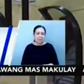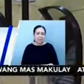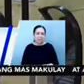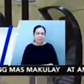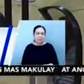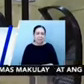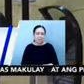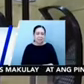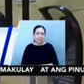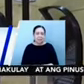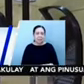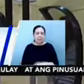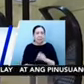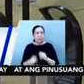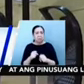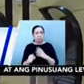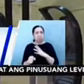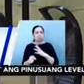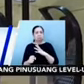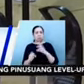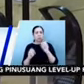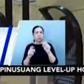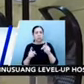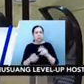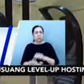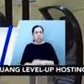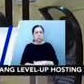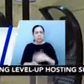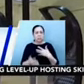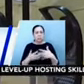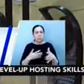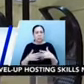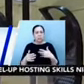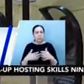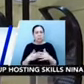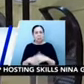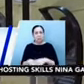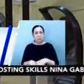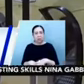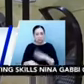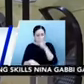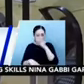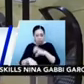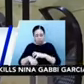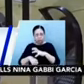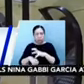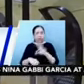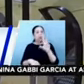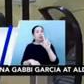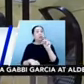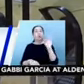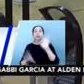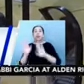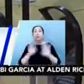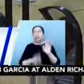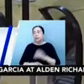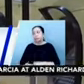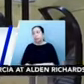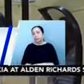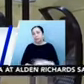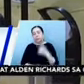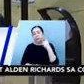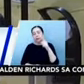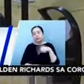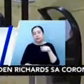So it's okay, Mr. President. Kahit na mabulok yung paa dito, no problem. Para sa bayan. During